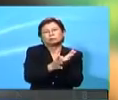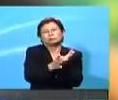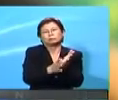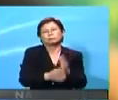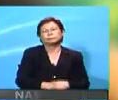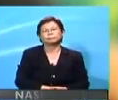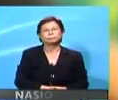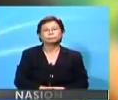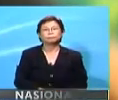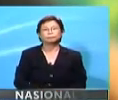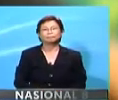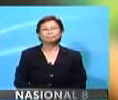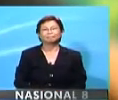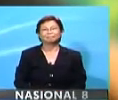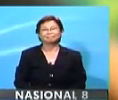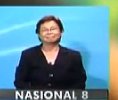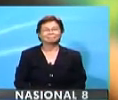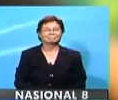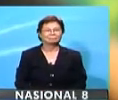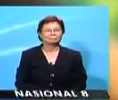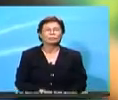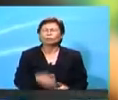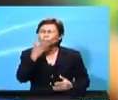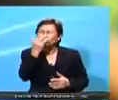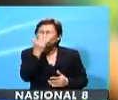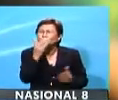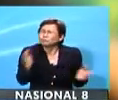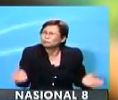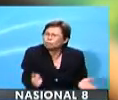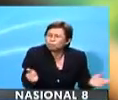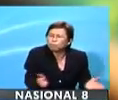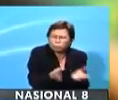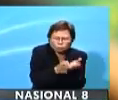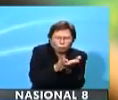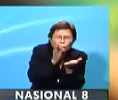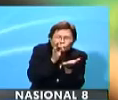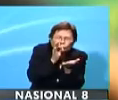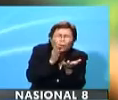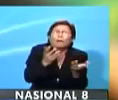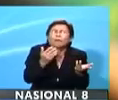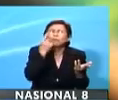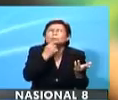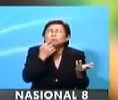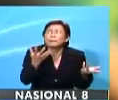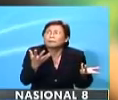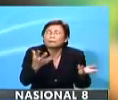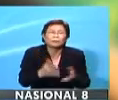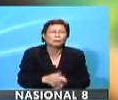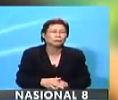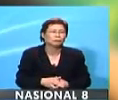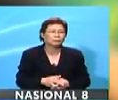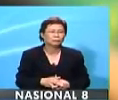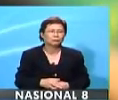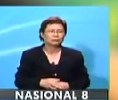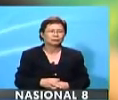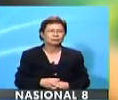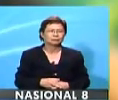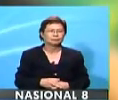Isak, isak urku. Sebenarnya apa yang mendorong adik itu dapat tiga isak dadah ni? Tak ada.